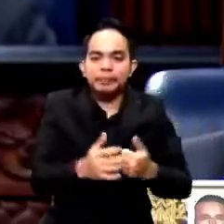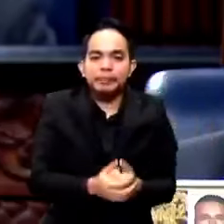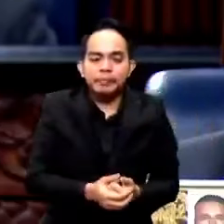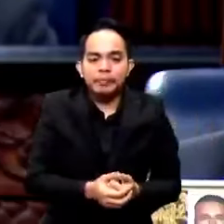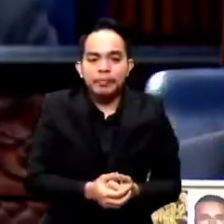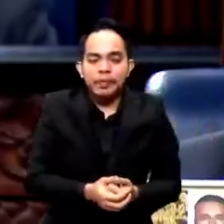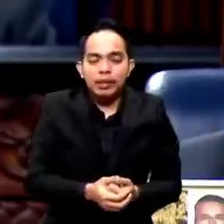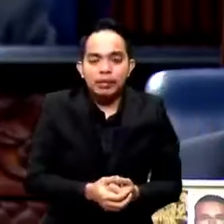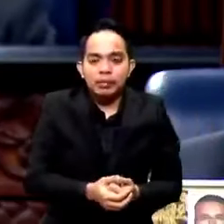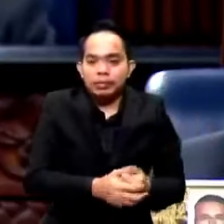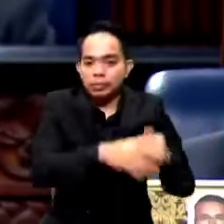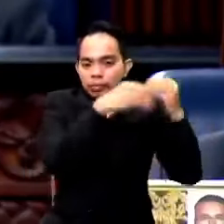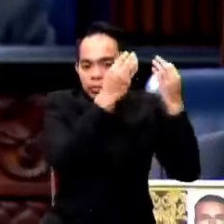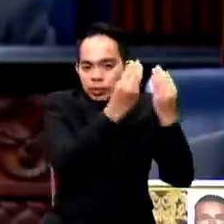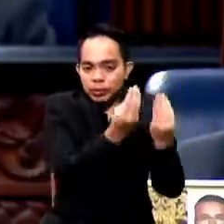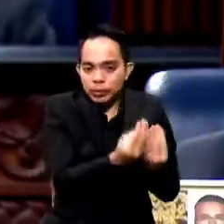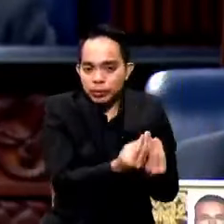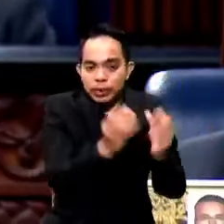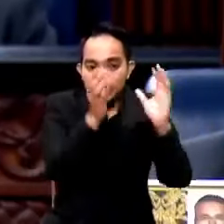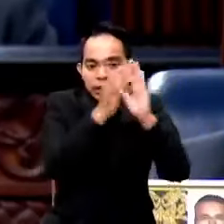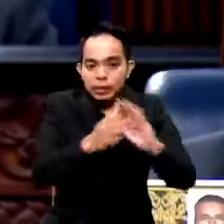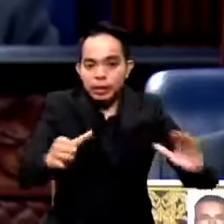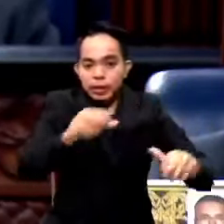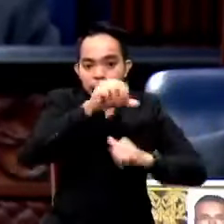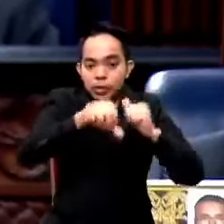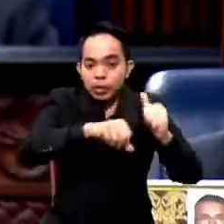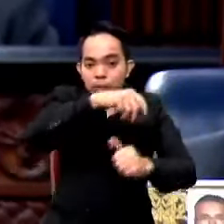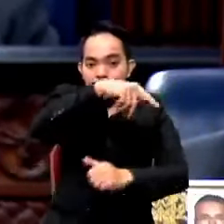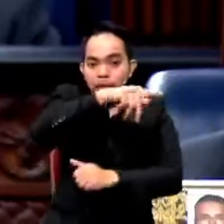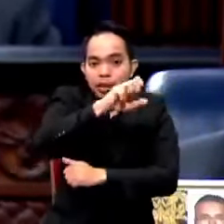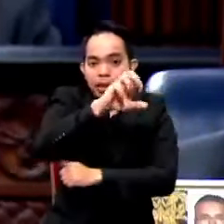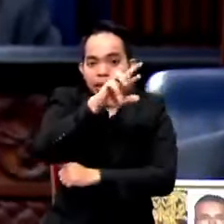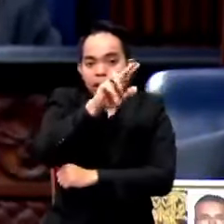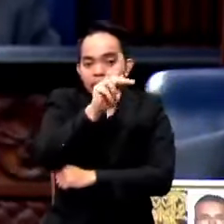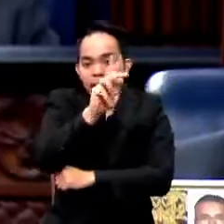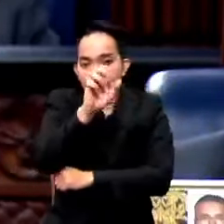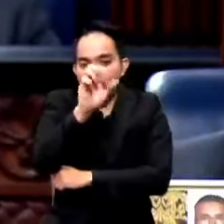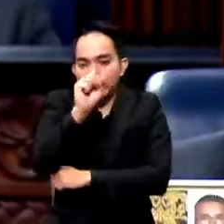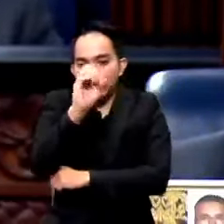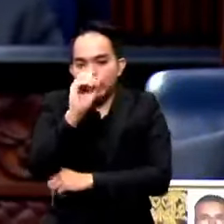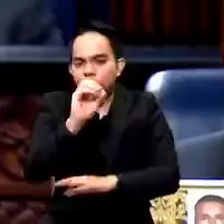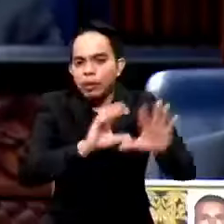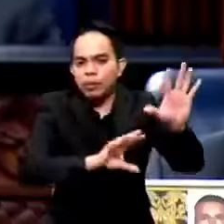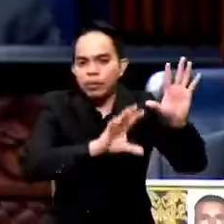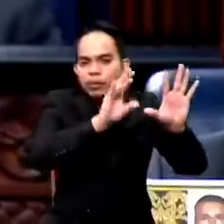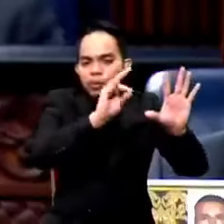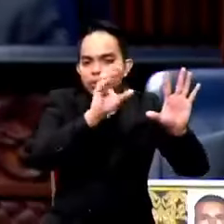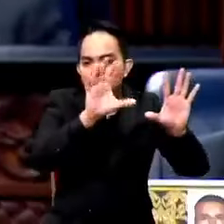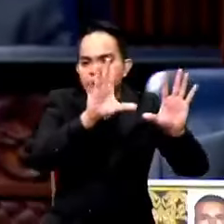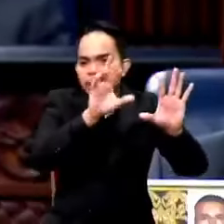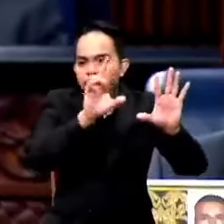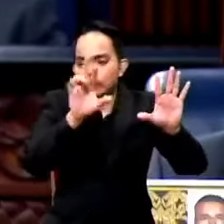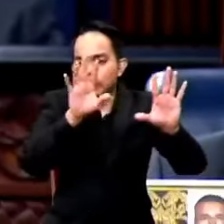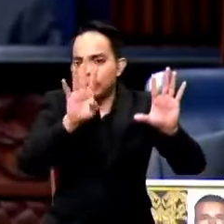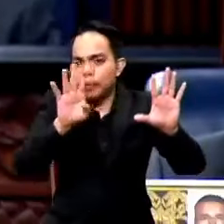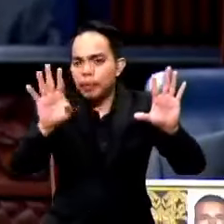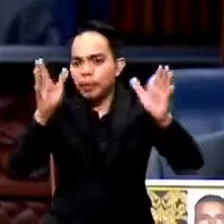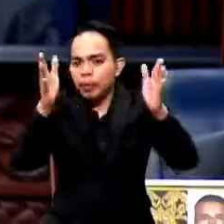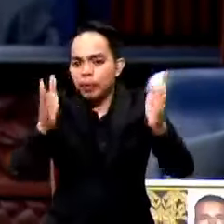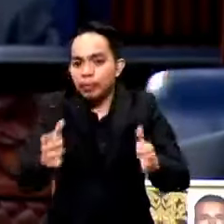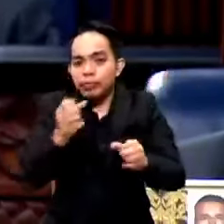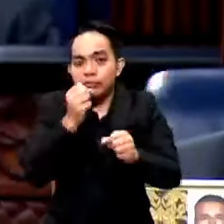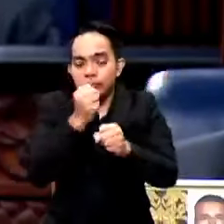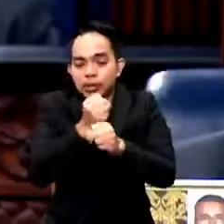menurut statistik pertubuhan keselamatan sosial perkeso sebanyak 575,44 pencari kerja